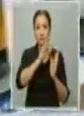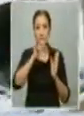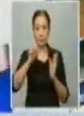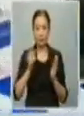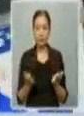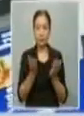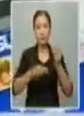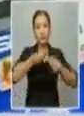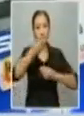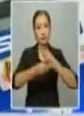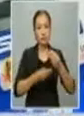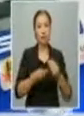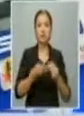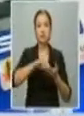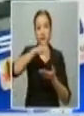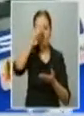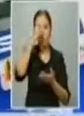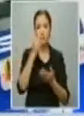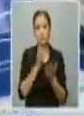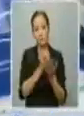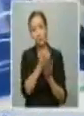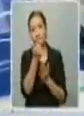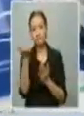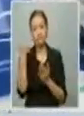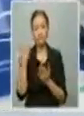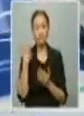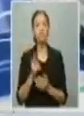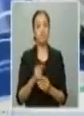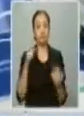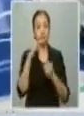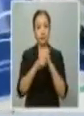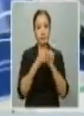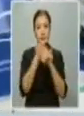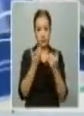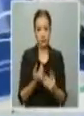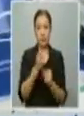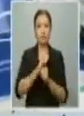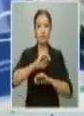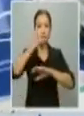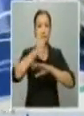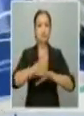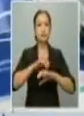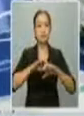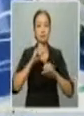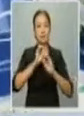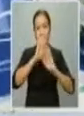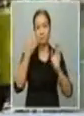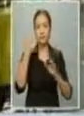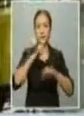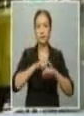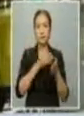ด้านอื่นๆโดยจะตั้งคณะกรรมการดิจิทัลอีโคโนมีแห่งชาติภายในสิ้นปีนี้เพื่อให้มีเจ้าภาพที่ชัดเจนคาดว่